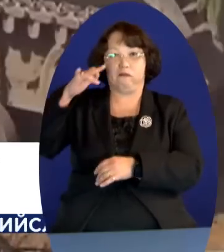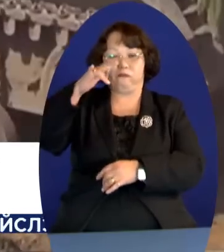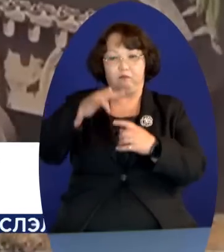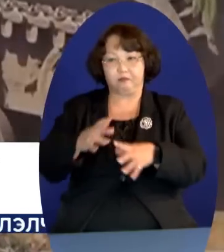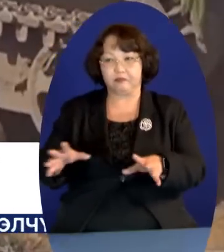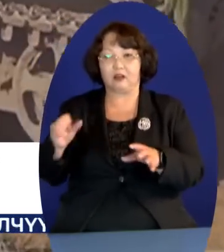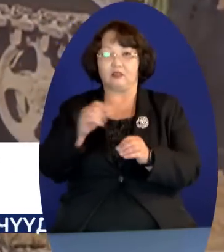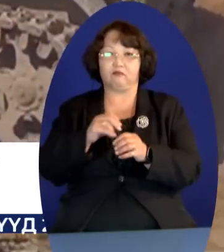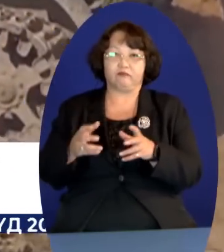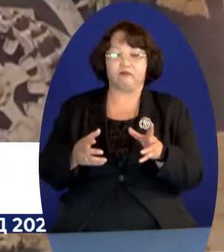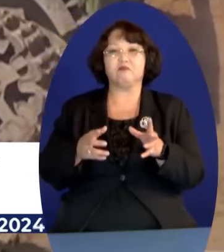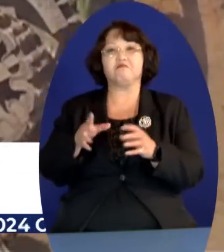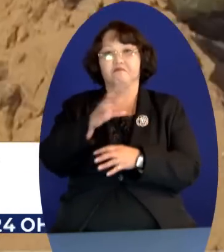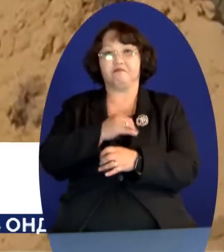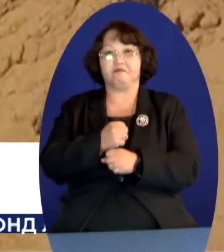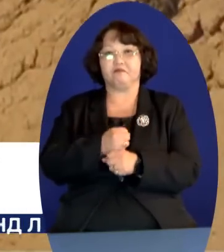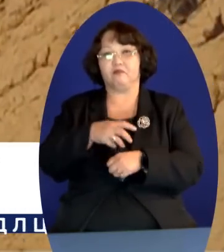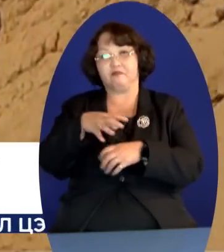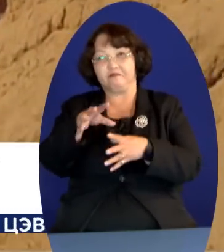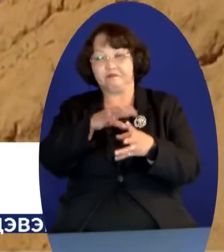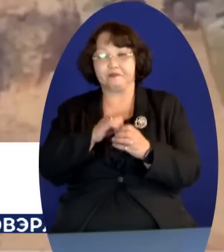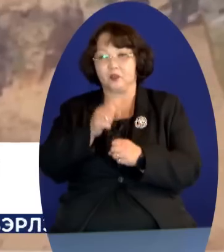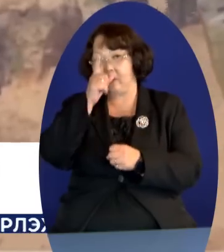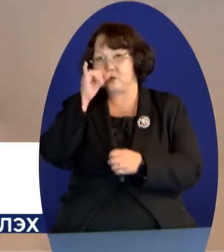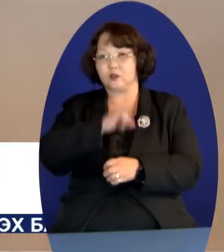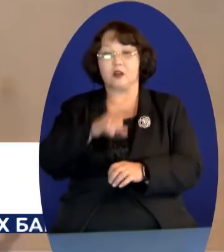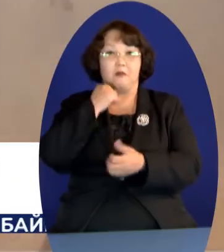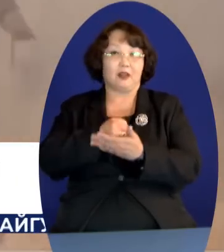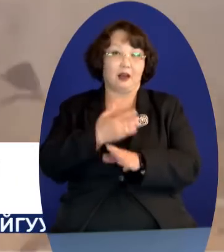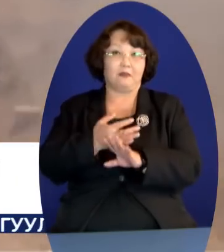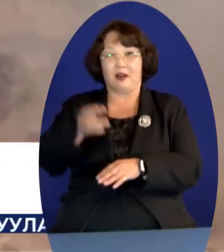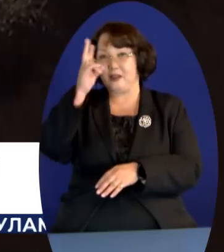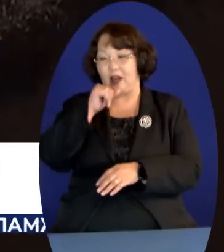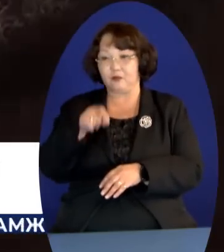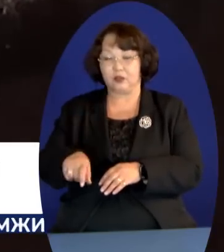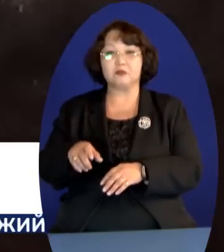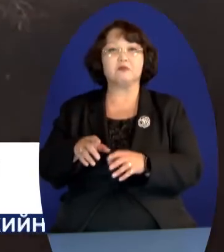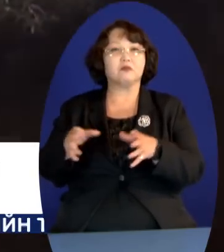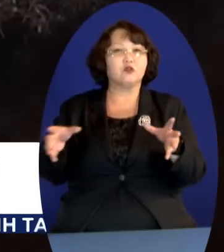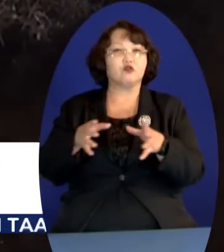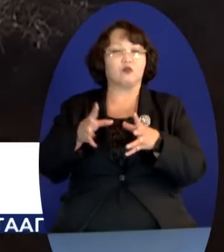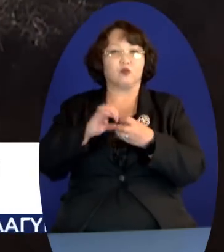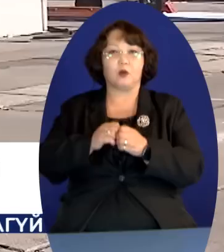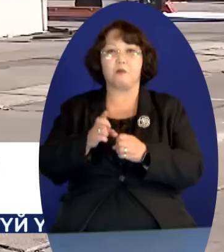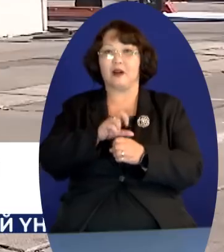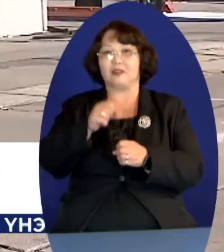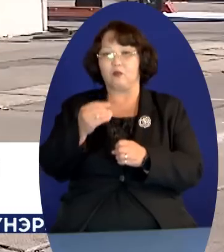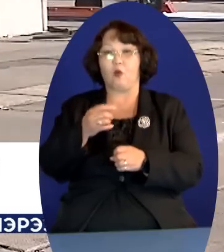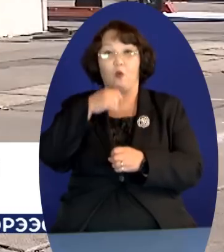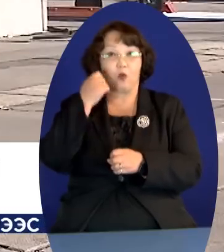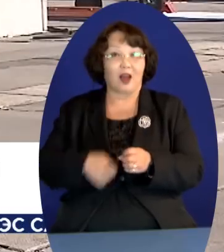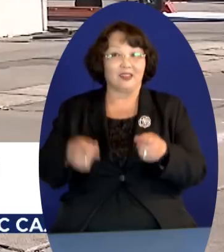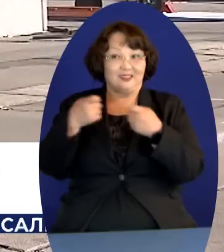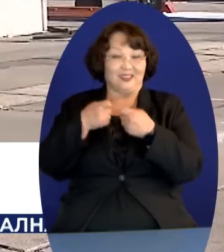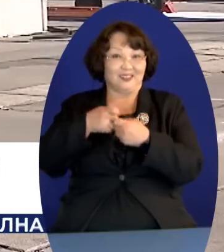онгоцуудыг сургалтанд оролцуулах юм байна. Оросын батлан хамгаалах яам цэргийн тойрогт болох сургуулилтын цар хүрээ багтаамжид Украинд явуулж байгаа